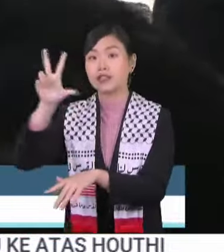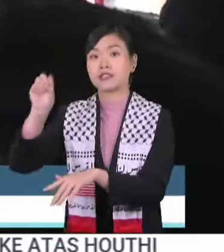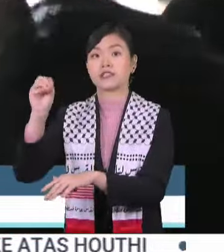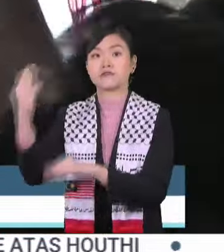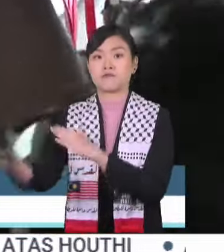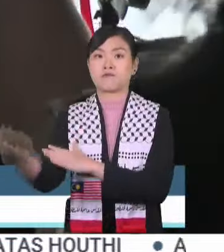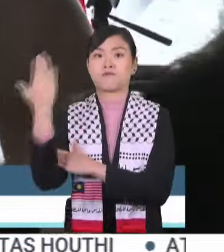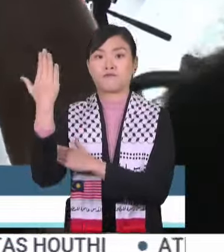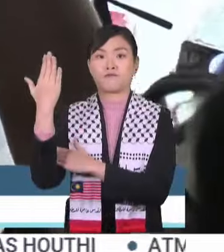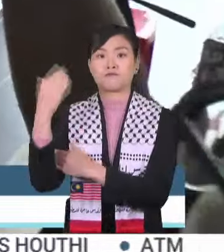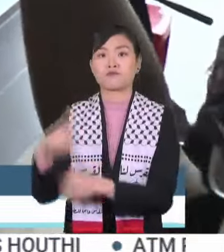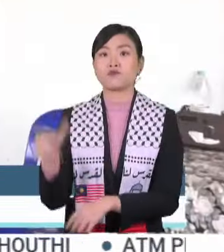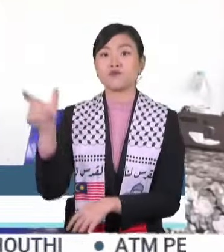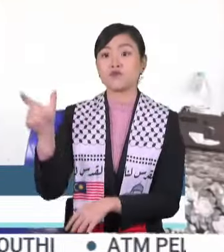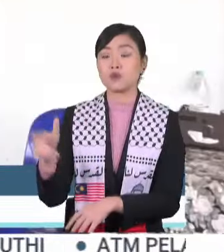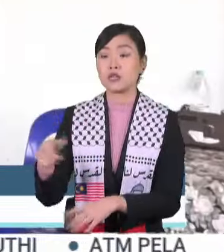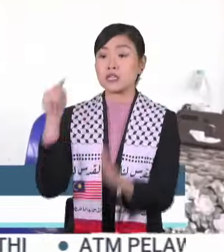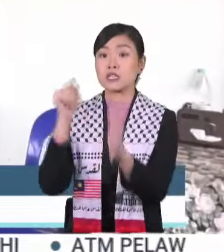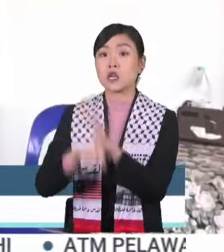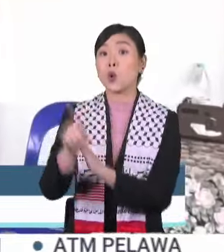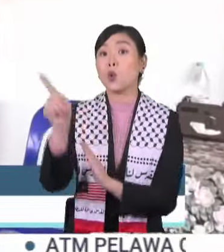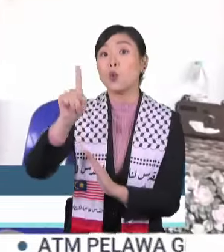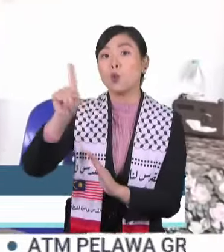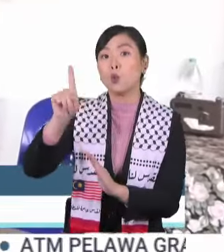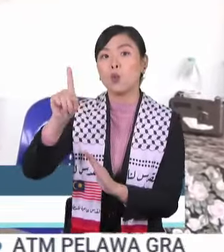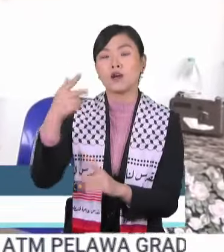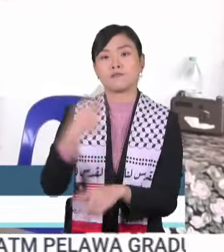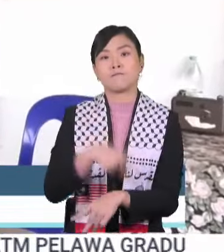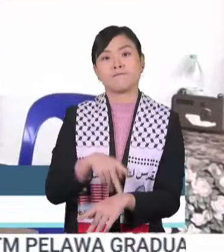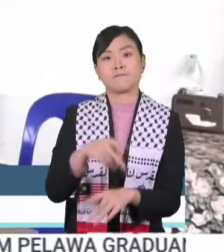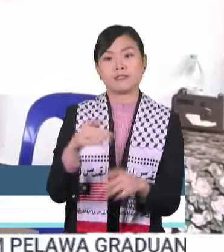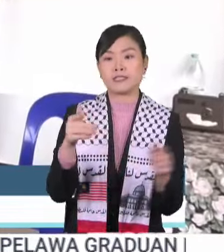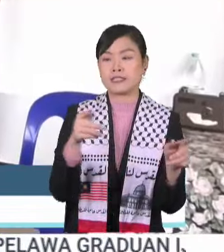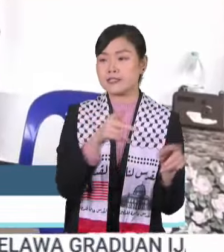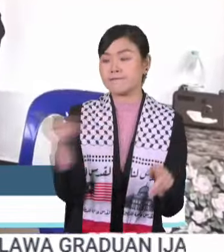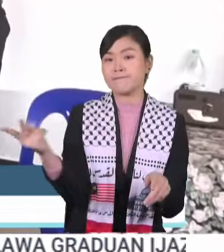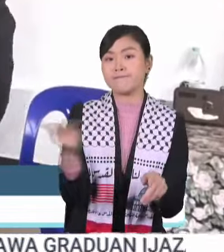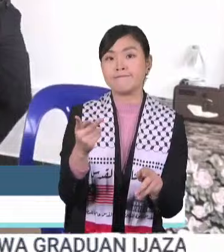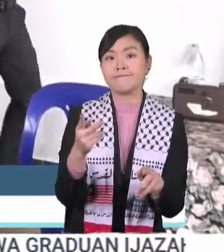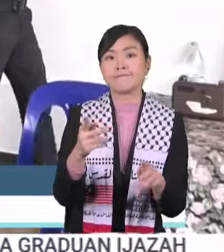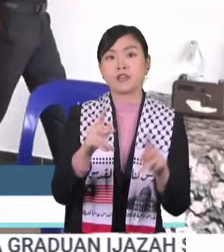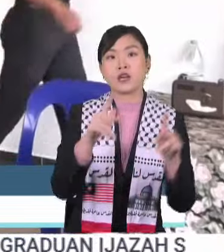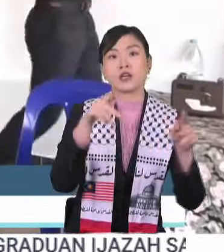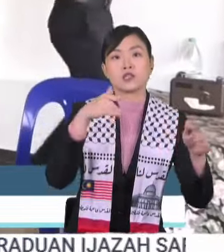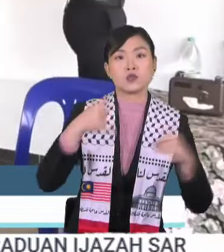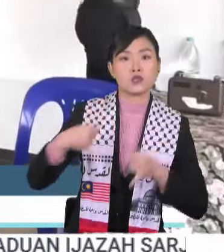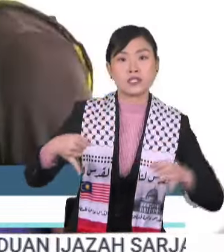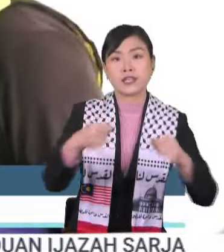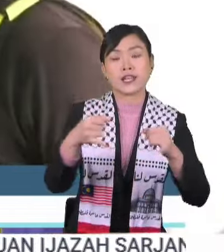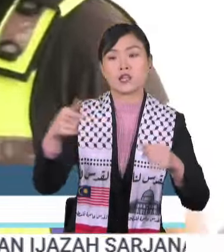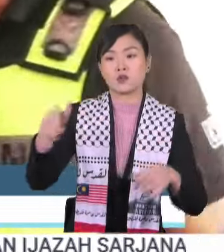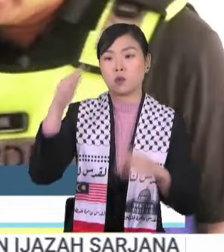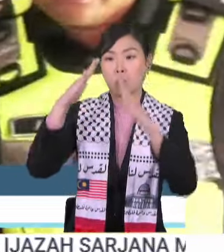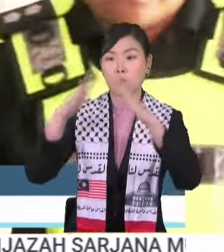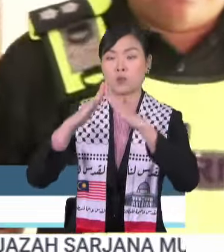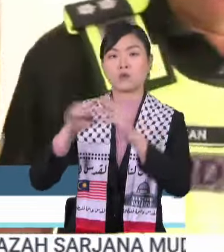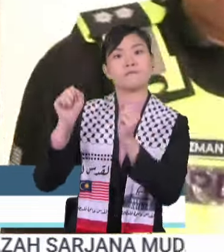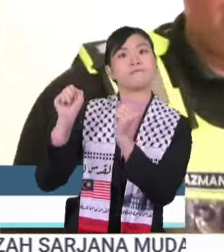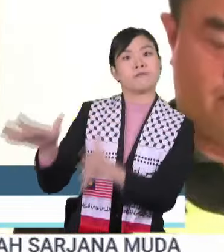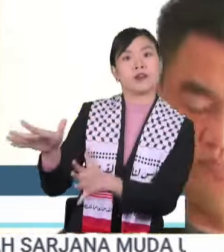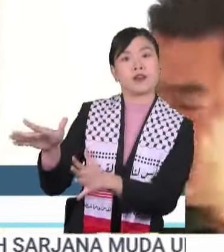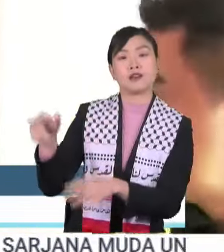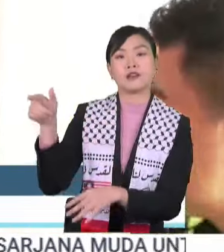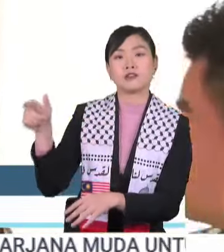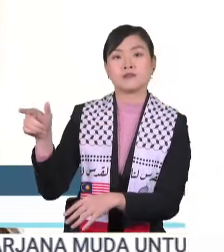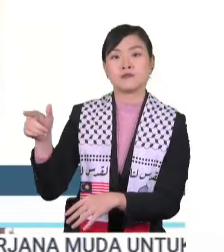Kelapa bal Taman soga Batu Pahat sehingga di antara Jalan Parit Besar Kampung Parit besar dan sebuah rumah terbiar tertuduh didakwa